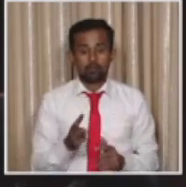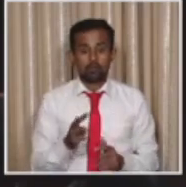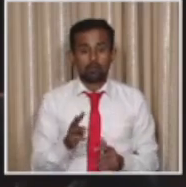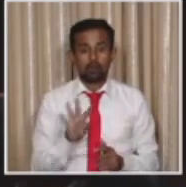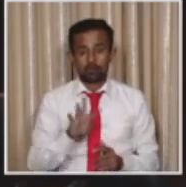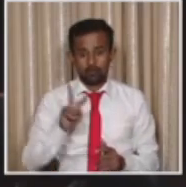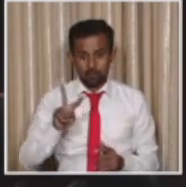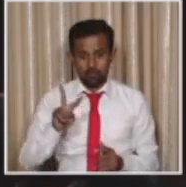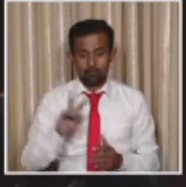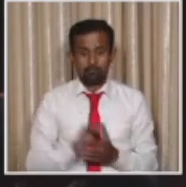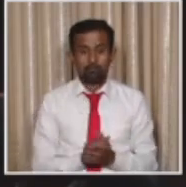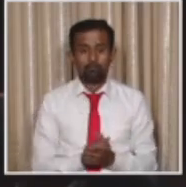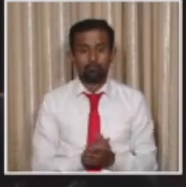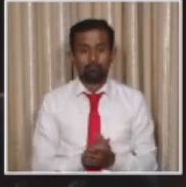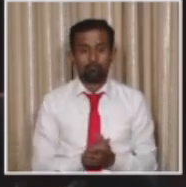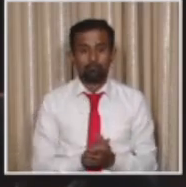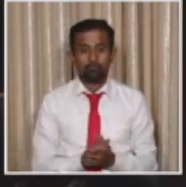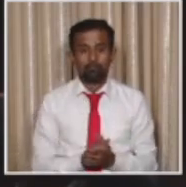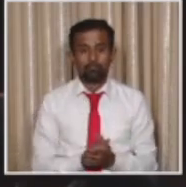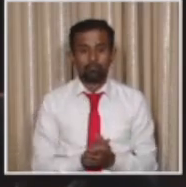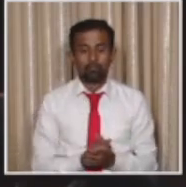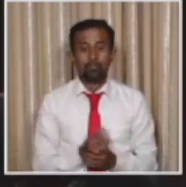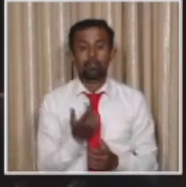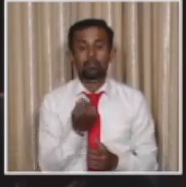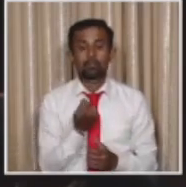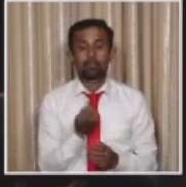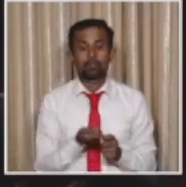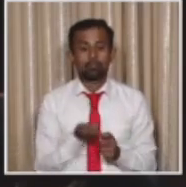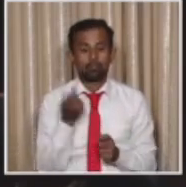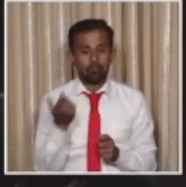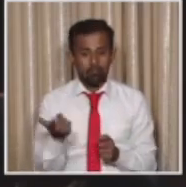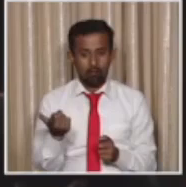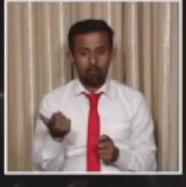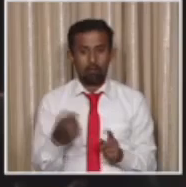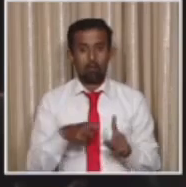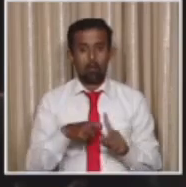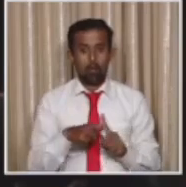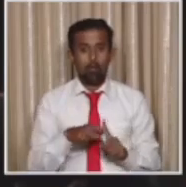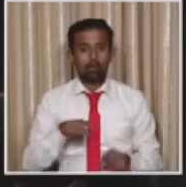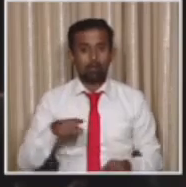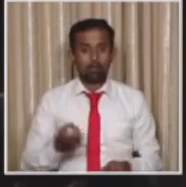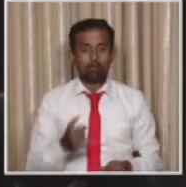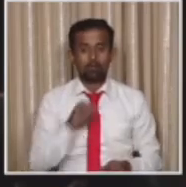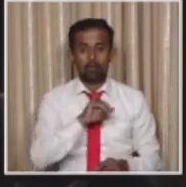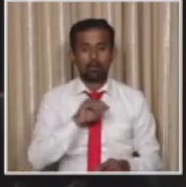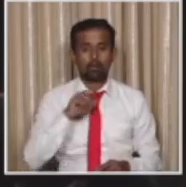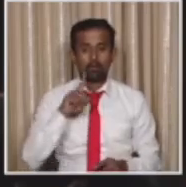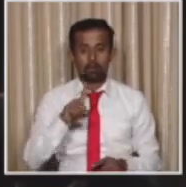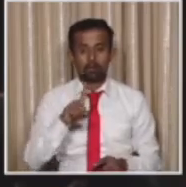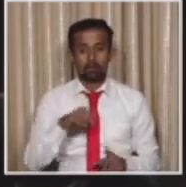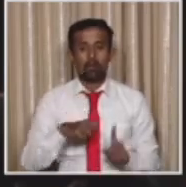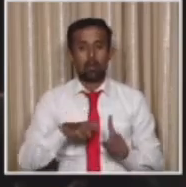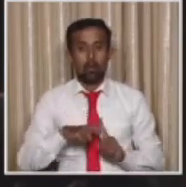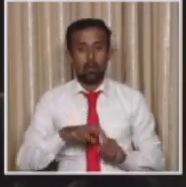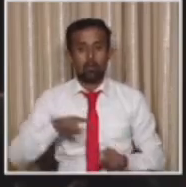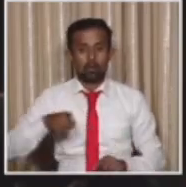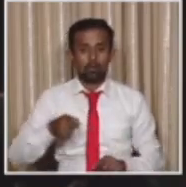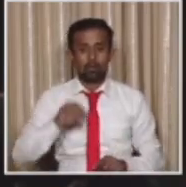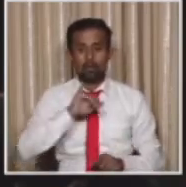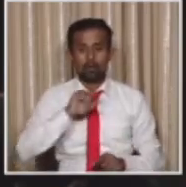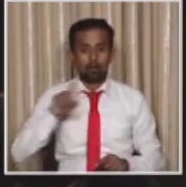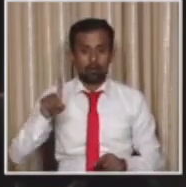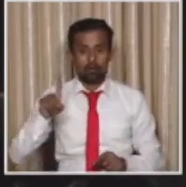77,34,442ක්. ඒ වගේම මුදල ගෙවලා තිබෙනවා කෝටි 161ක්. මේ කෝටි 161